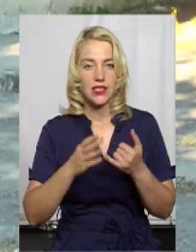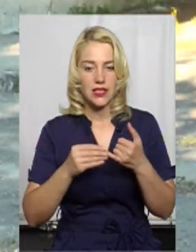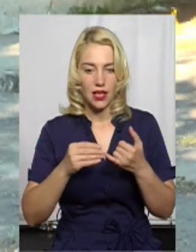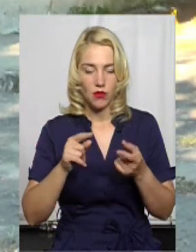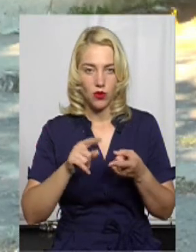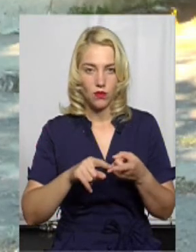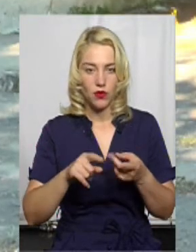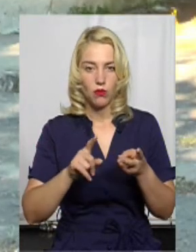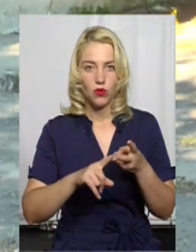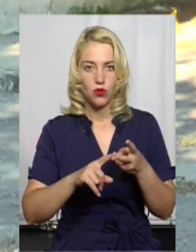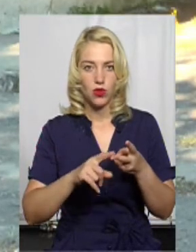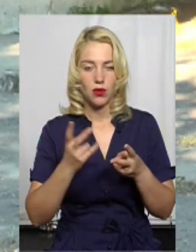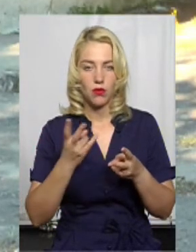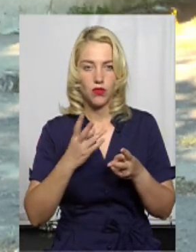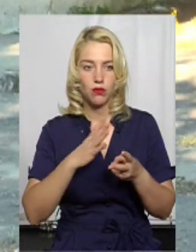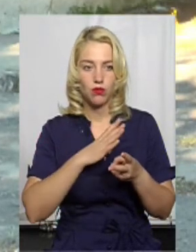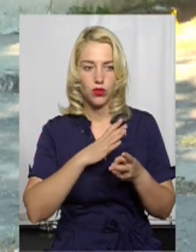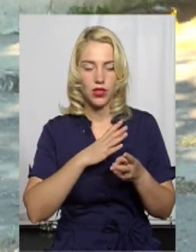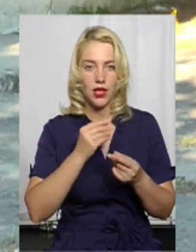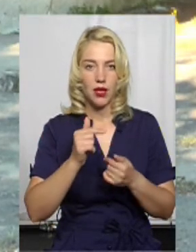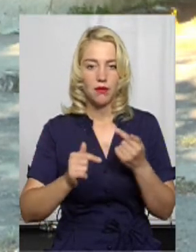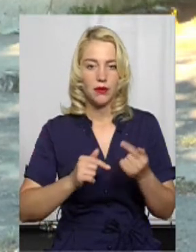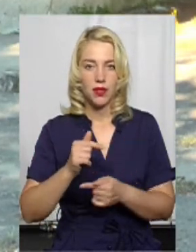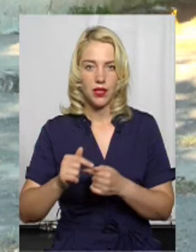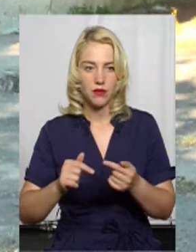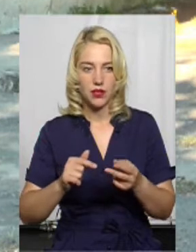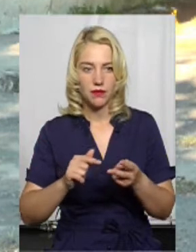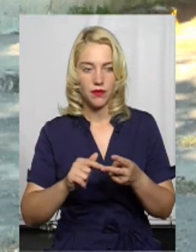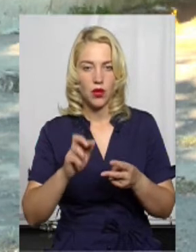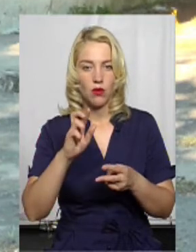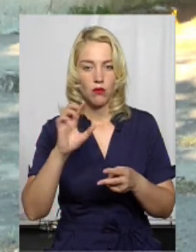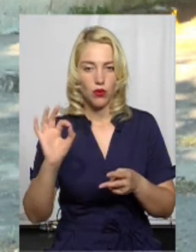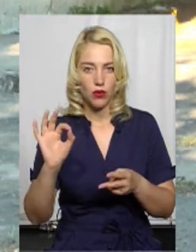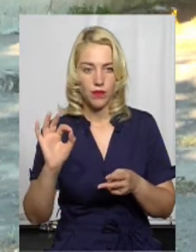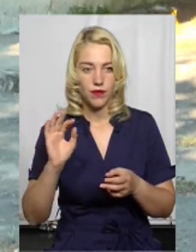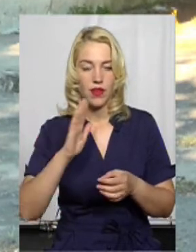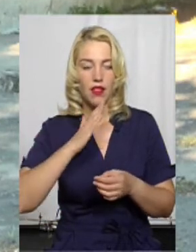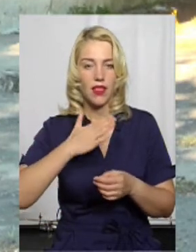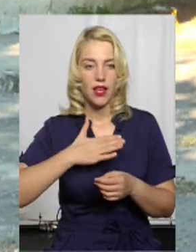По-друге, він мусить бути підприємцем. Бо